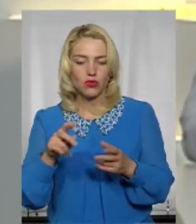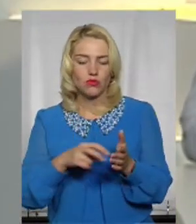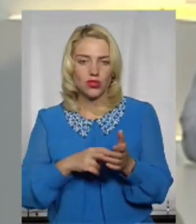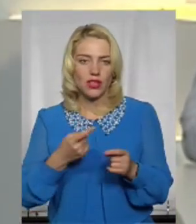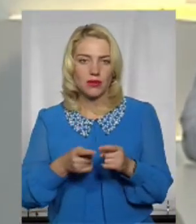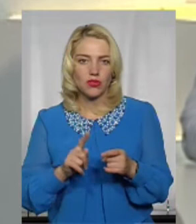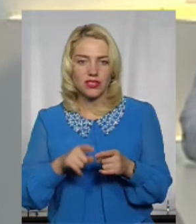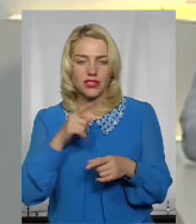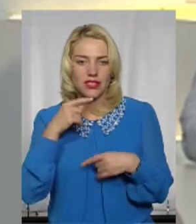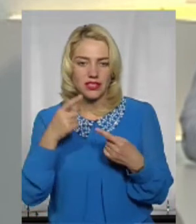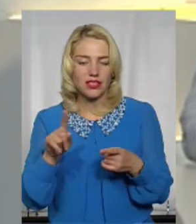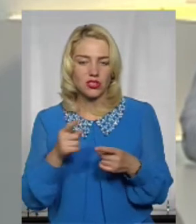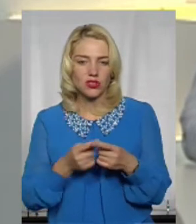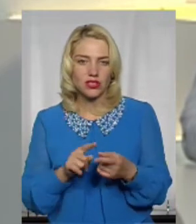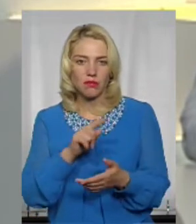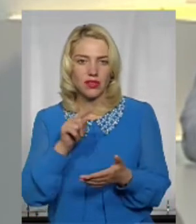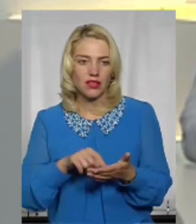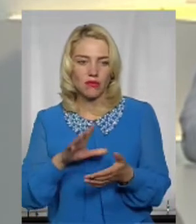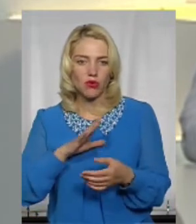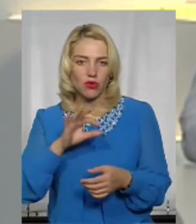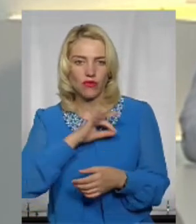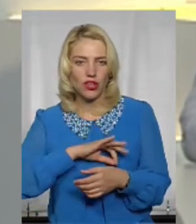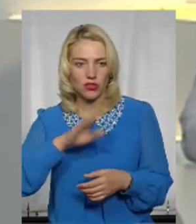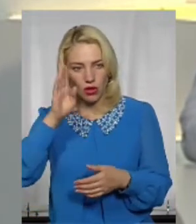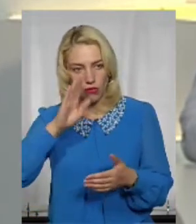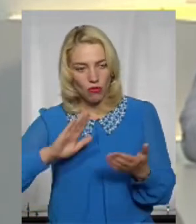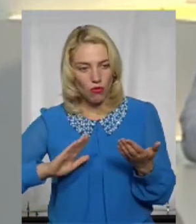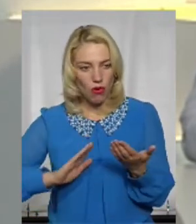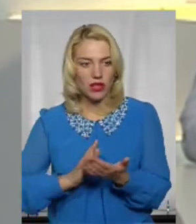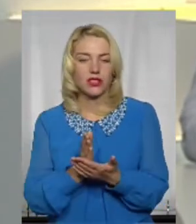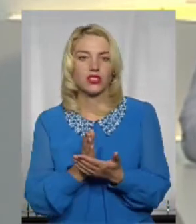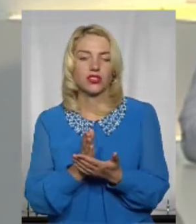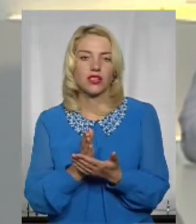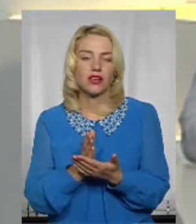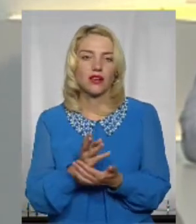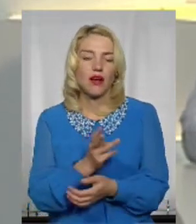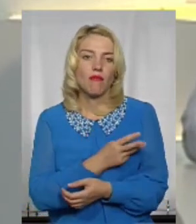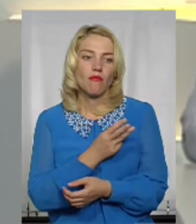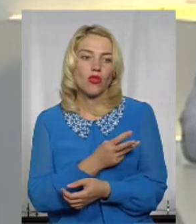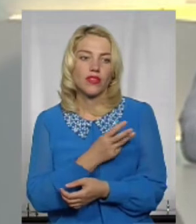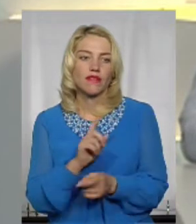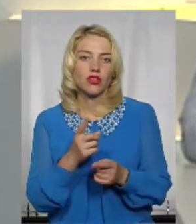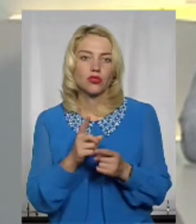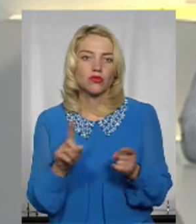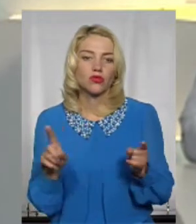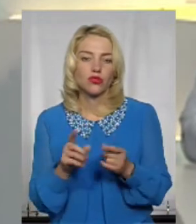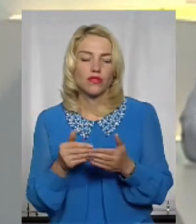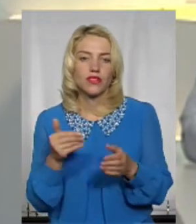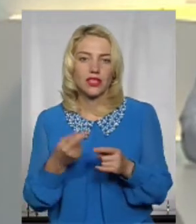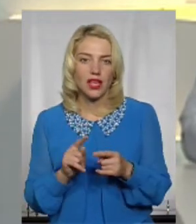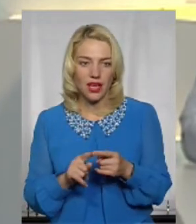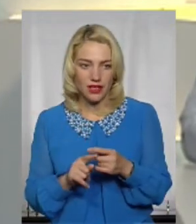це сказати, що дане питання було використане в політичних мотивах, тому що від